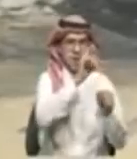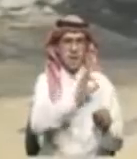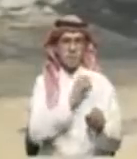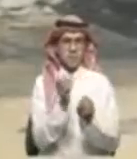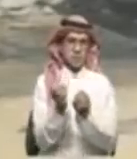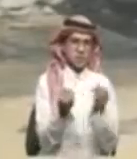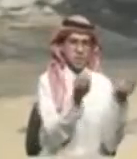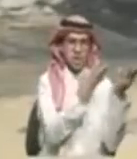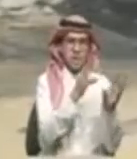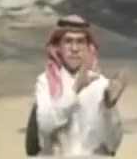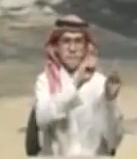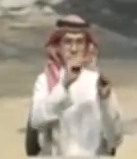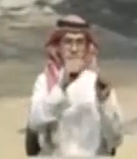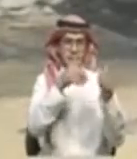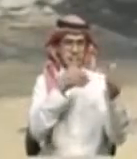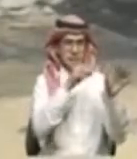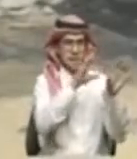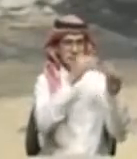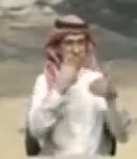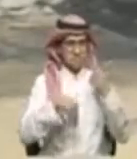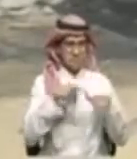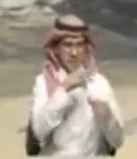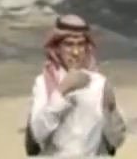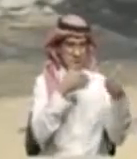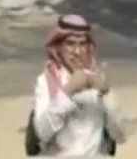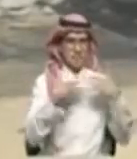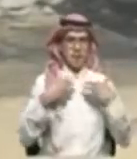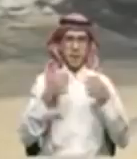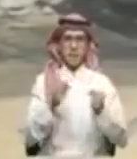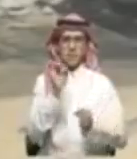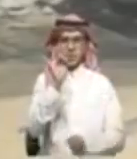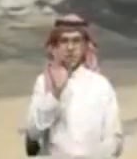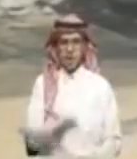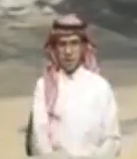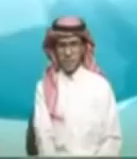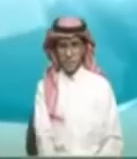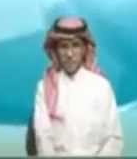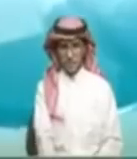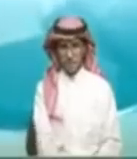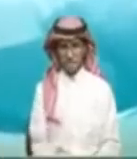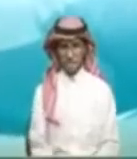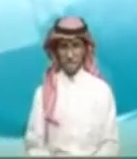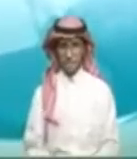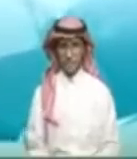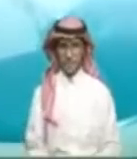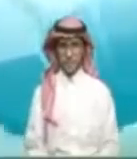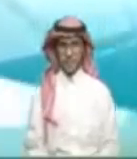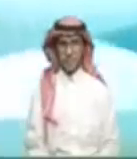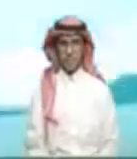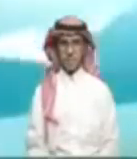مصر العربية حكومة وشعبا مع التمنيات للمصابين بالشفاء العاجل.